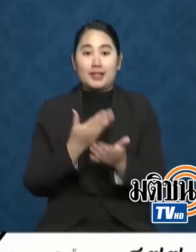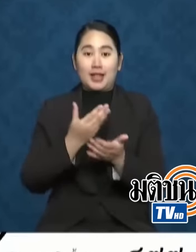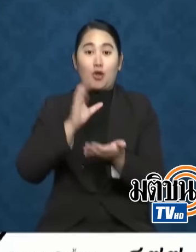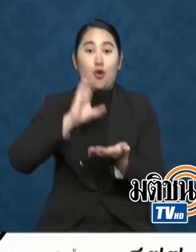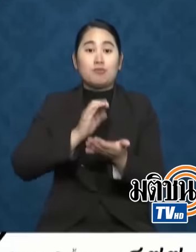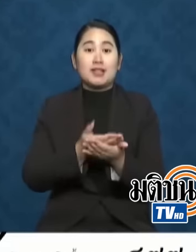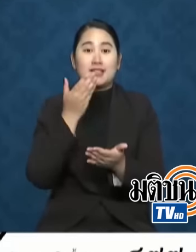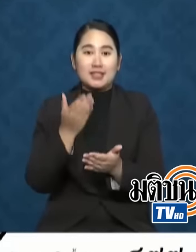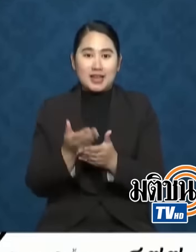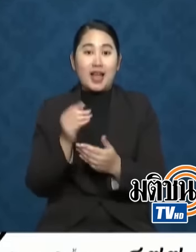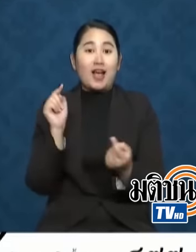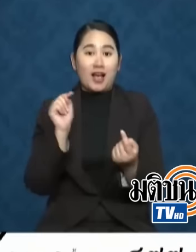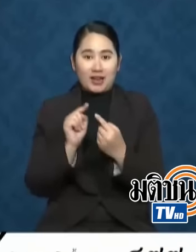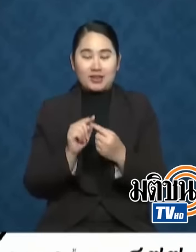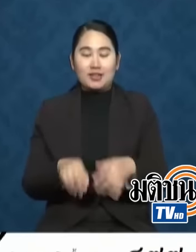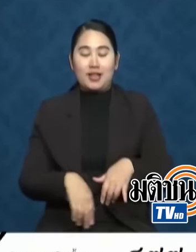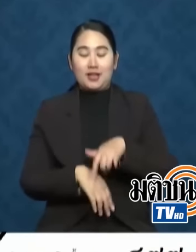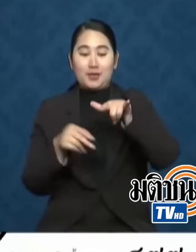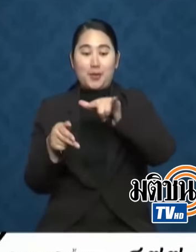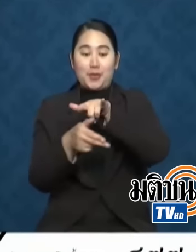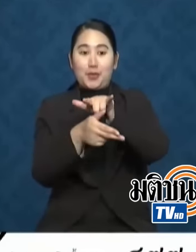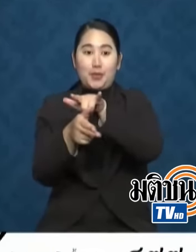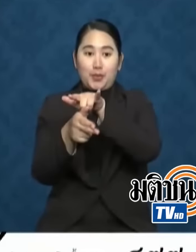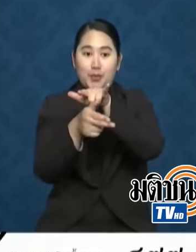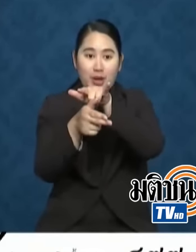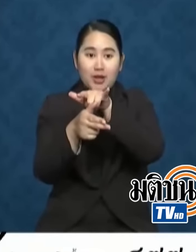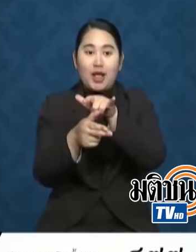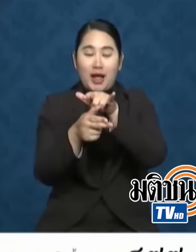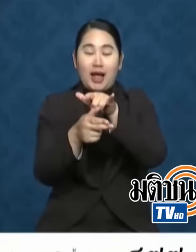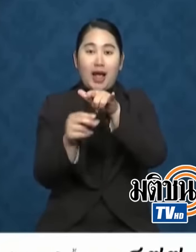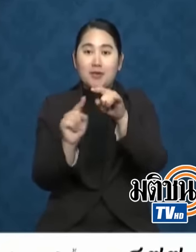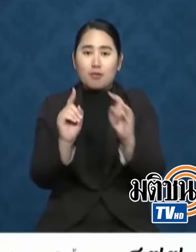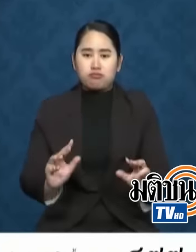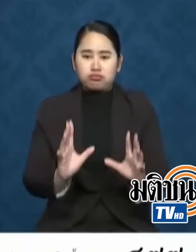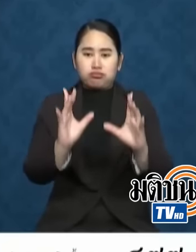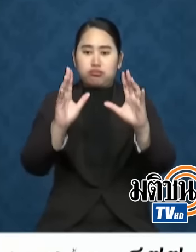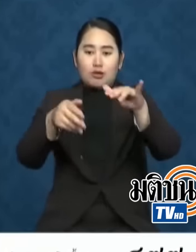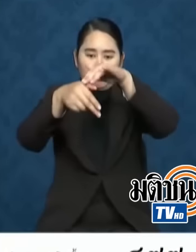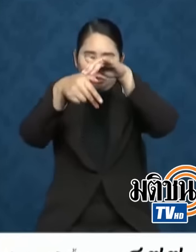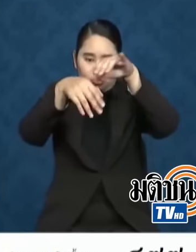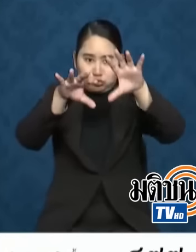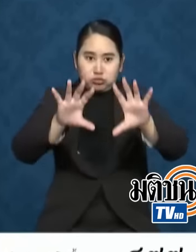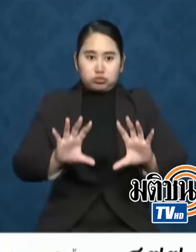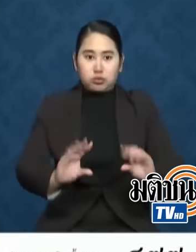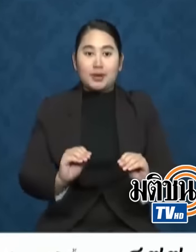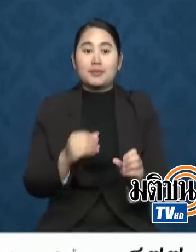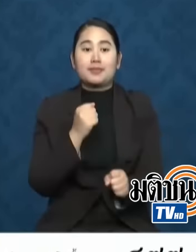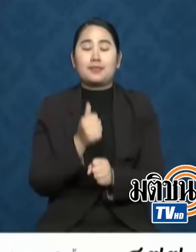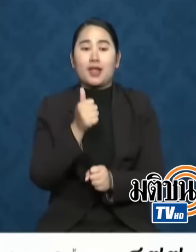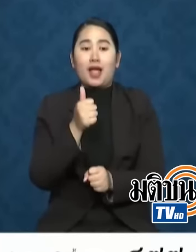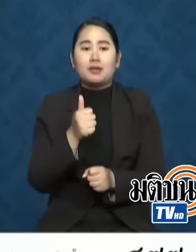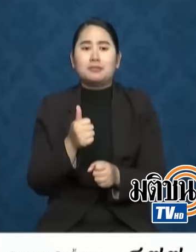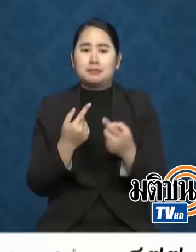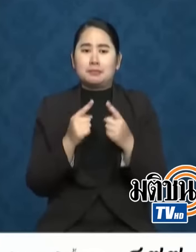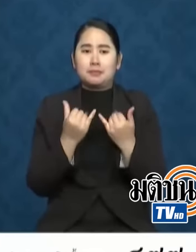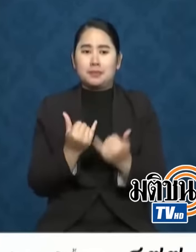ตรวจจับความร้อนเพื่อให้เจ้าหน้าที่สามารถตรงเข้าไปหาไฟได้ถูกจุดไม่ต้องมาควันไม่ต้องมาคำหาควันกันละตรงนี้ก็ไม่ชัดเ